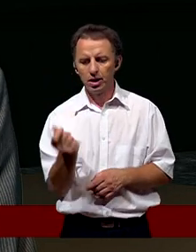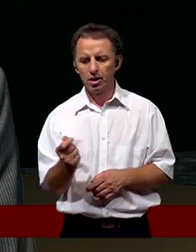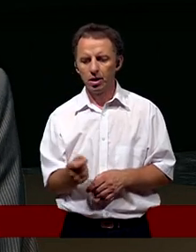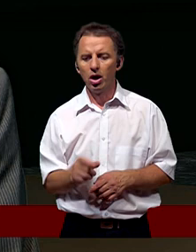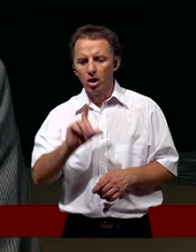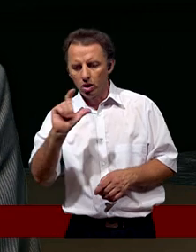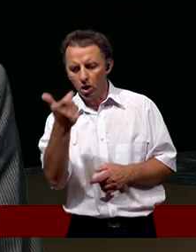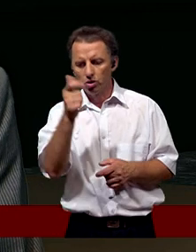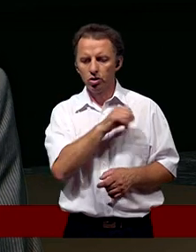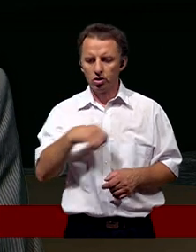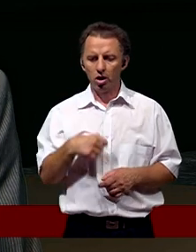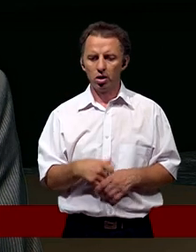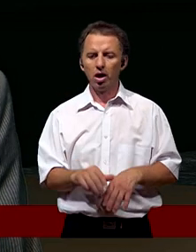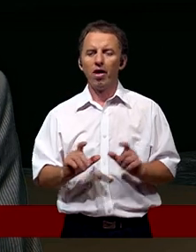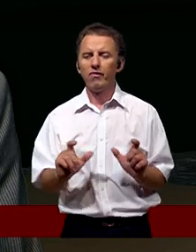i